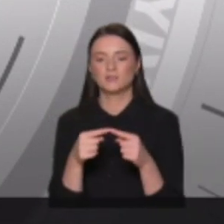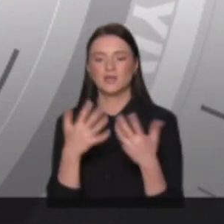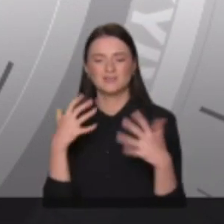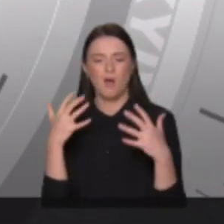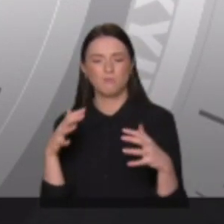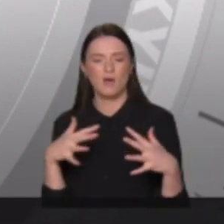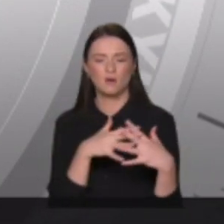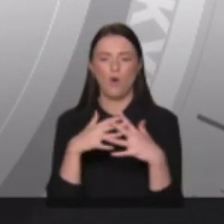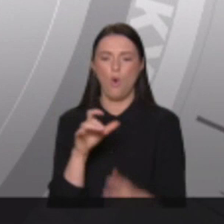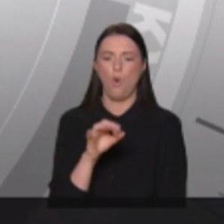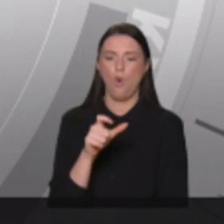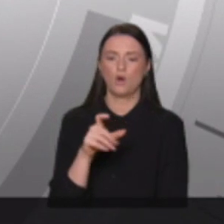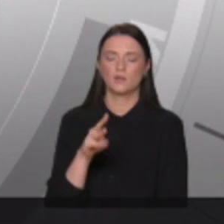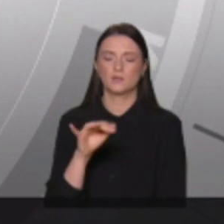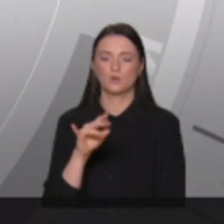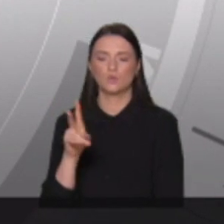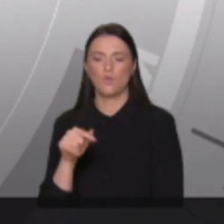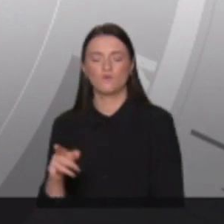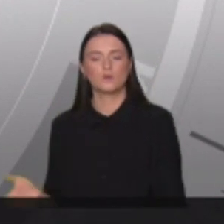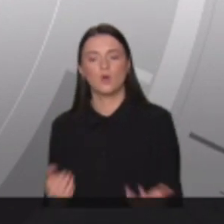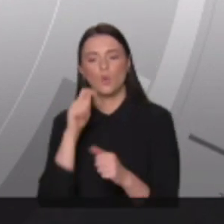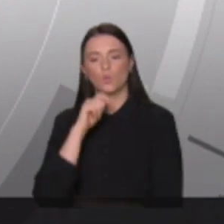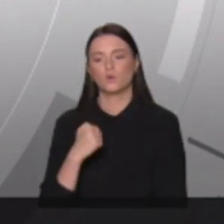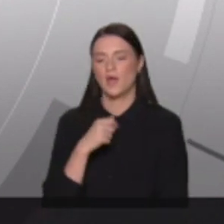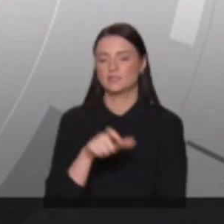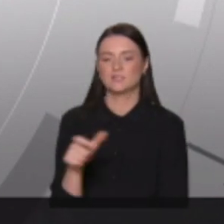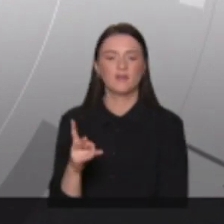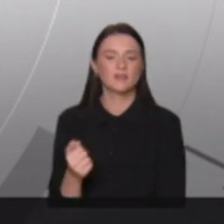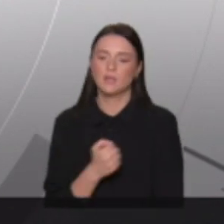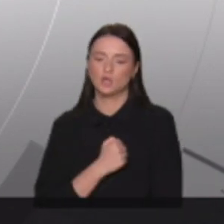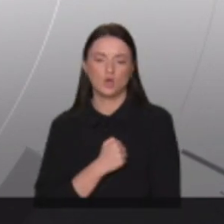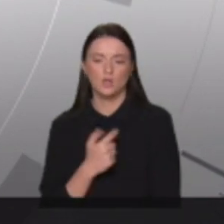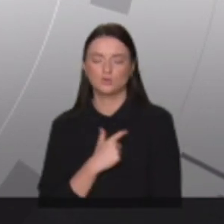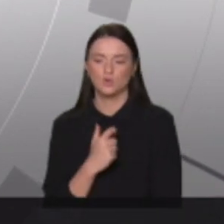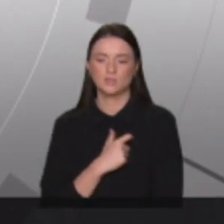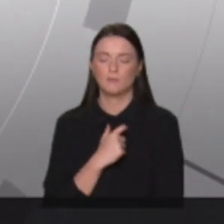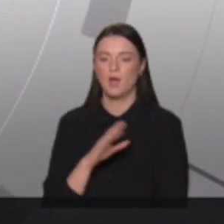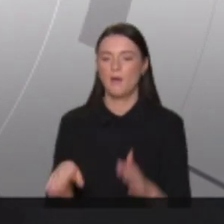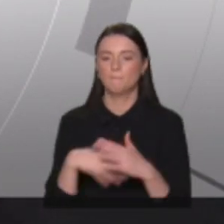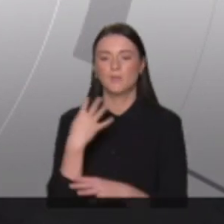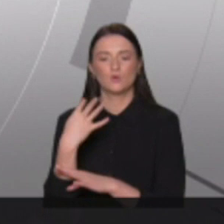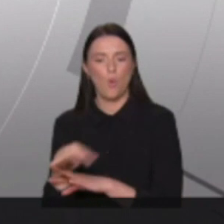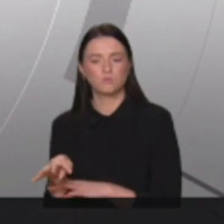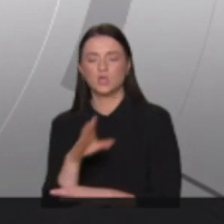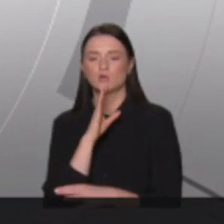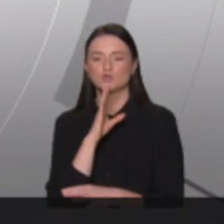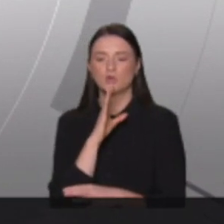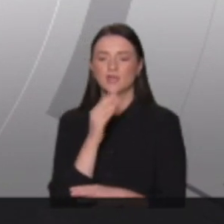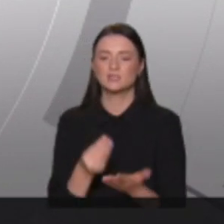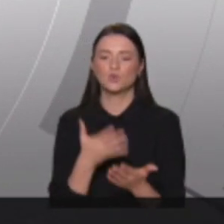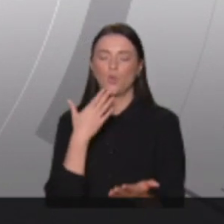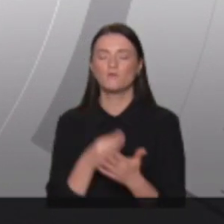за Охтирку вона рятувала українських воїнів, не жаліючи себе. Під артилерійським обстрілом жінка ціною власного